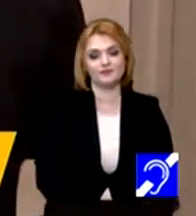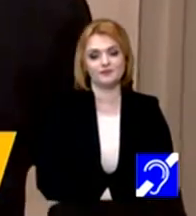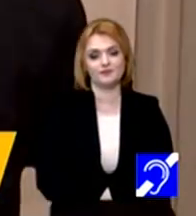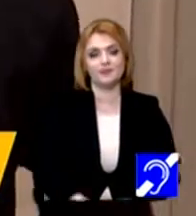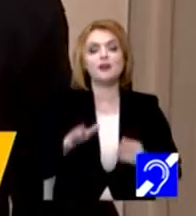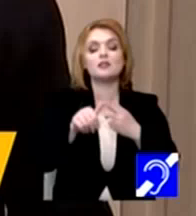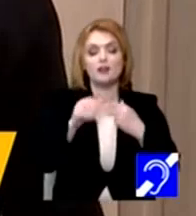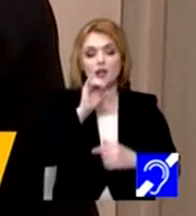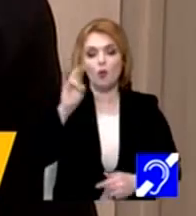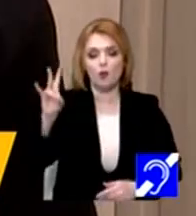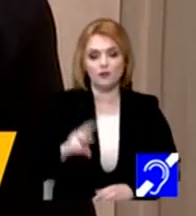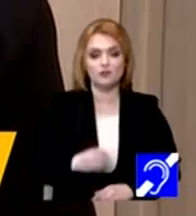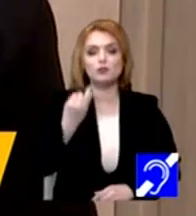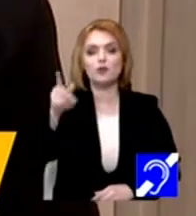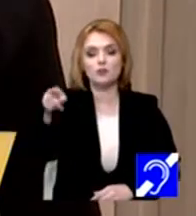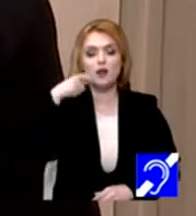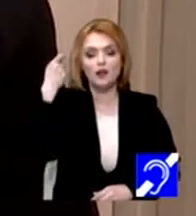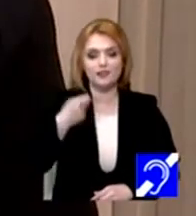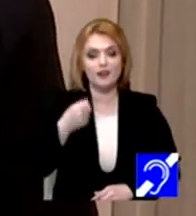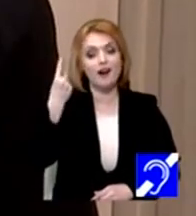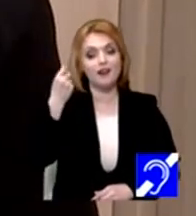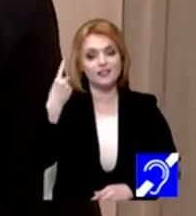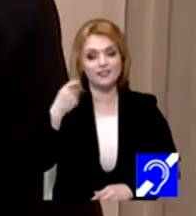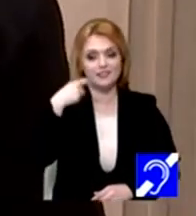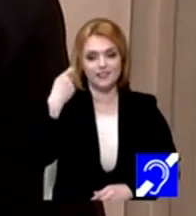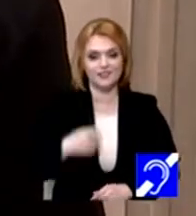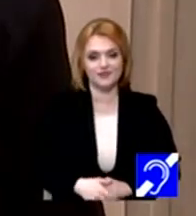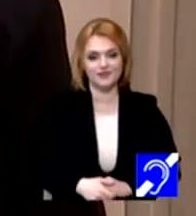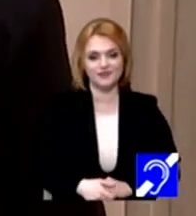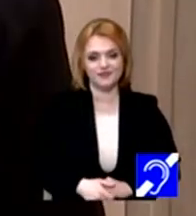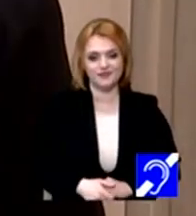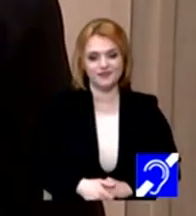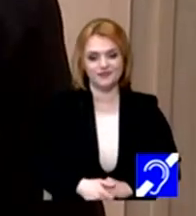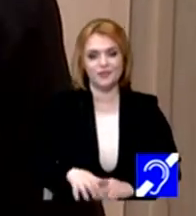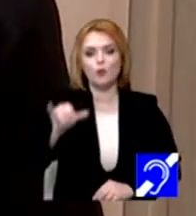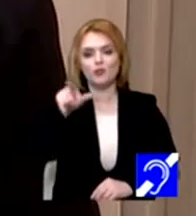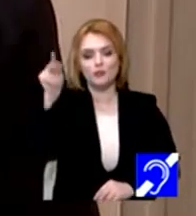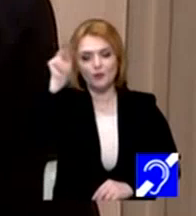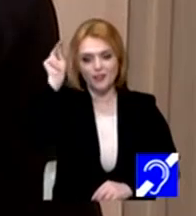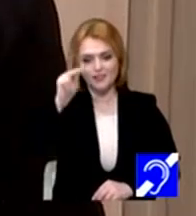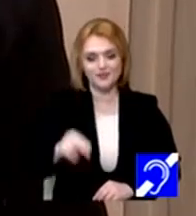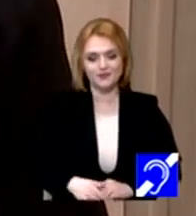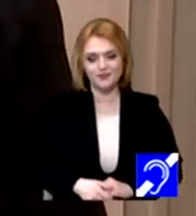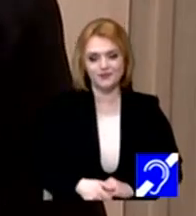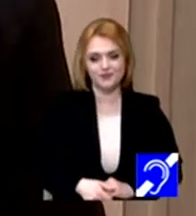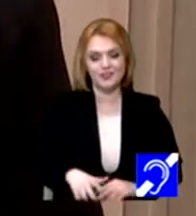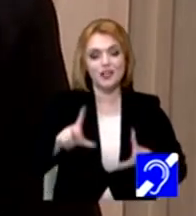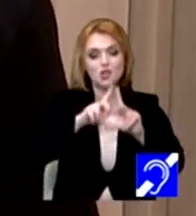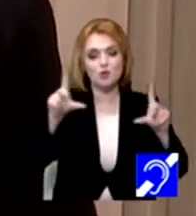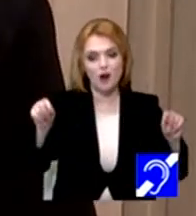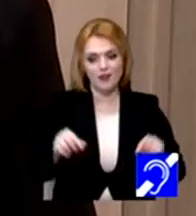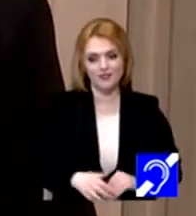Ioan. Ioan, și câți ani ai? 11 ani. 11 ani. Unde înveți, Ioan? La